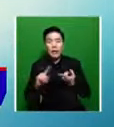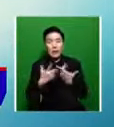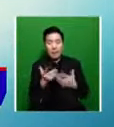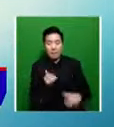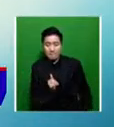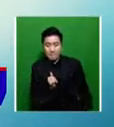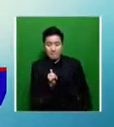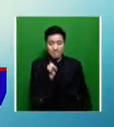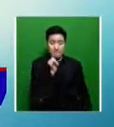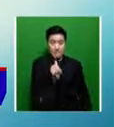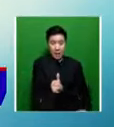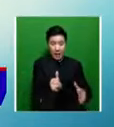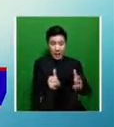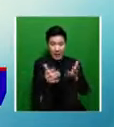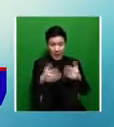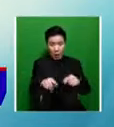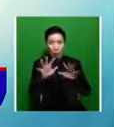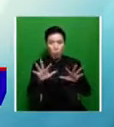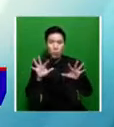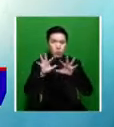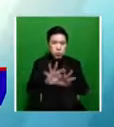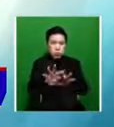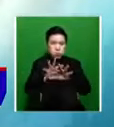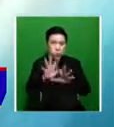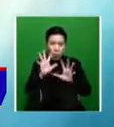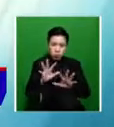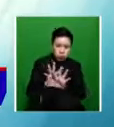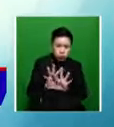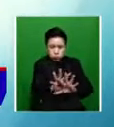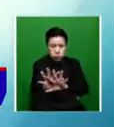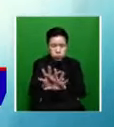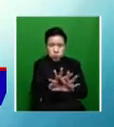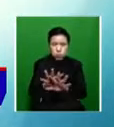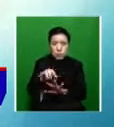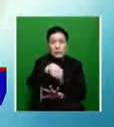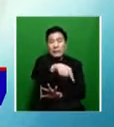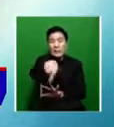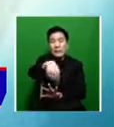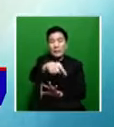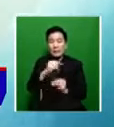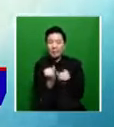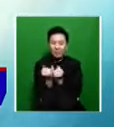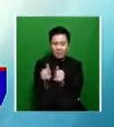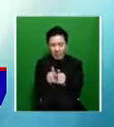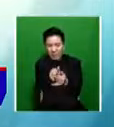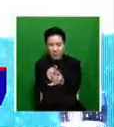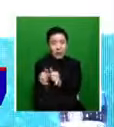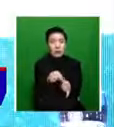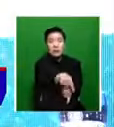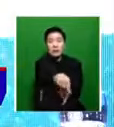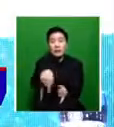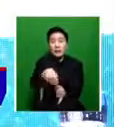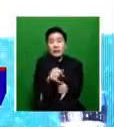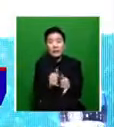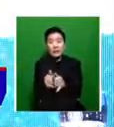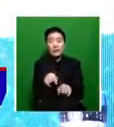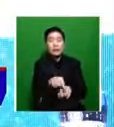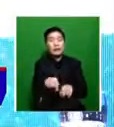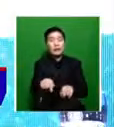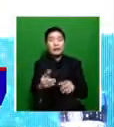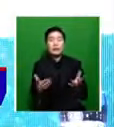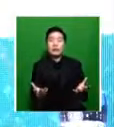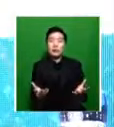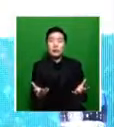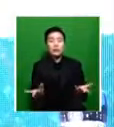ไปแล้วมีการชุมนุมมีการอยู่กันแบบแออัดใกล้ชิดนะครับมีการ